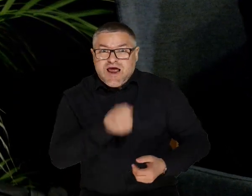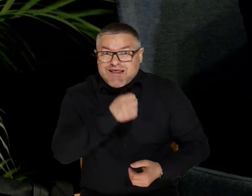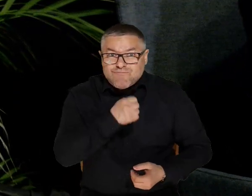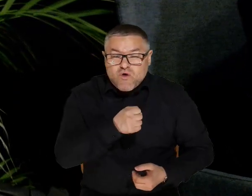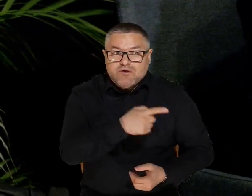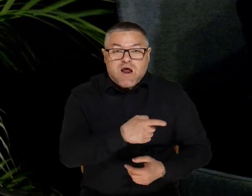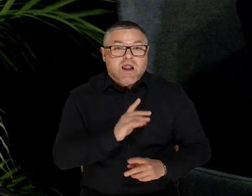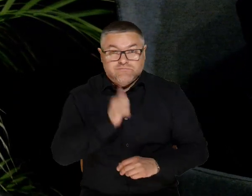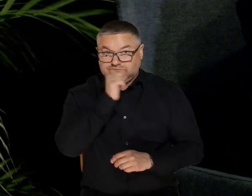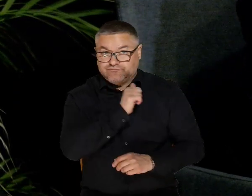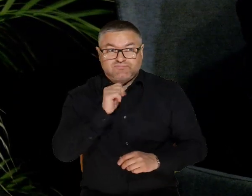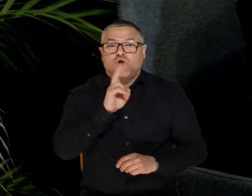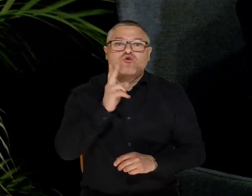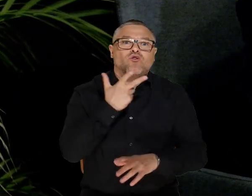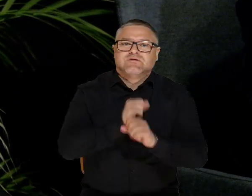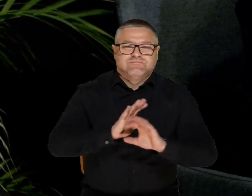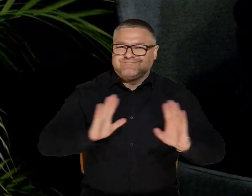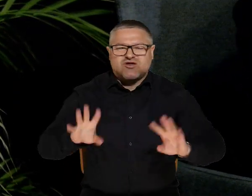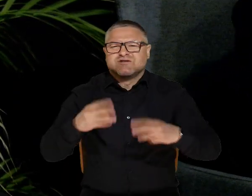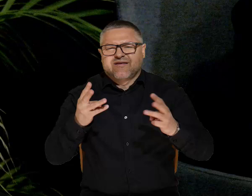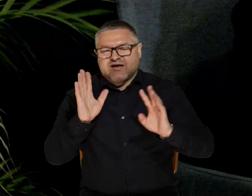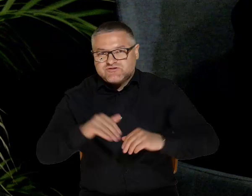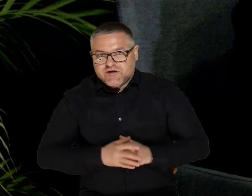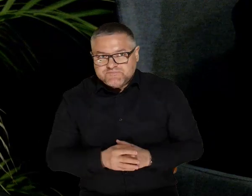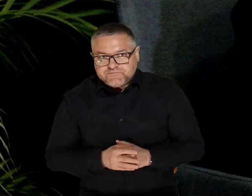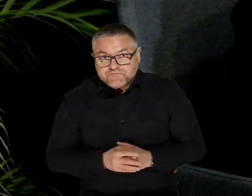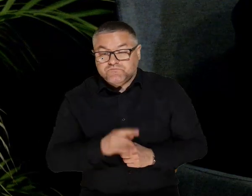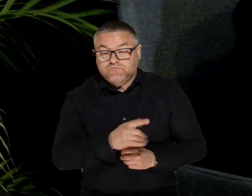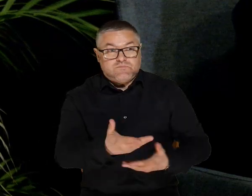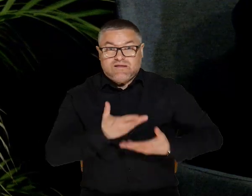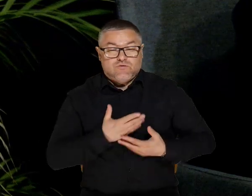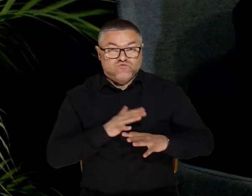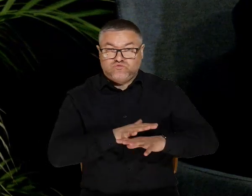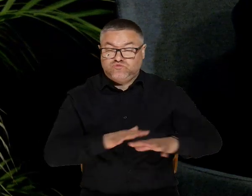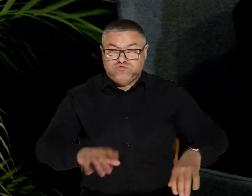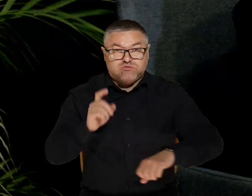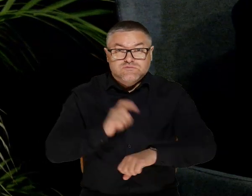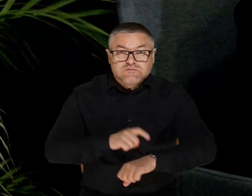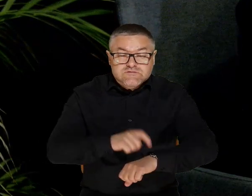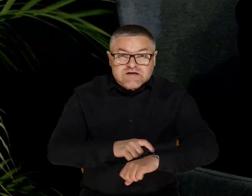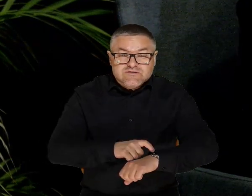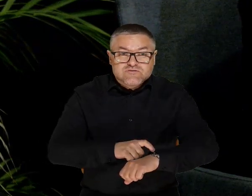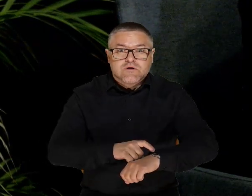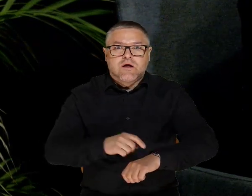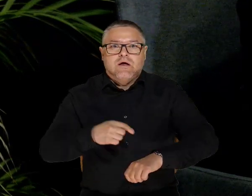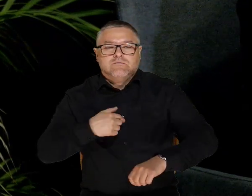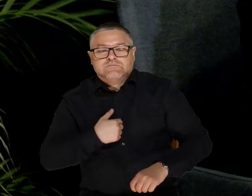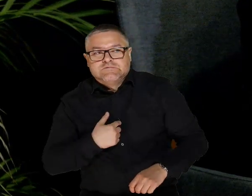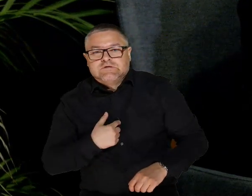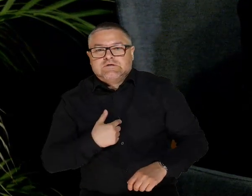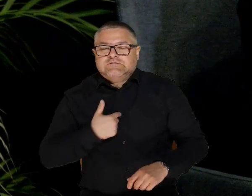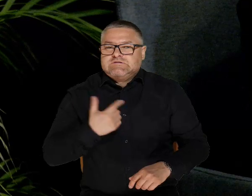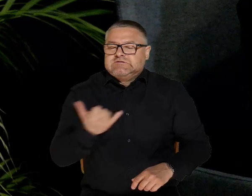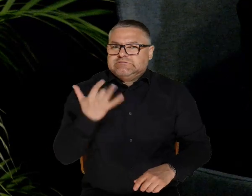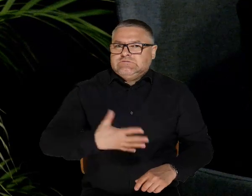będąc anonimowa, ale to nie miało znaczenia. W każdym razie poświęciła mi bardzo dużo czasu i mnie to zawsze jakoś tak